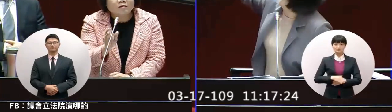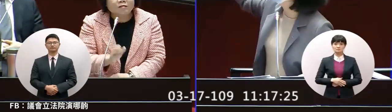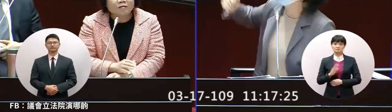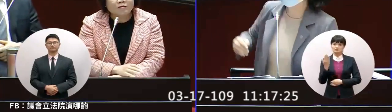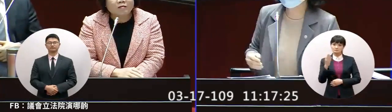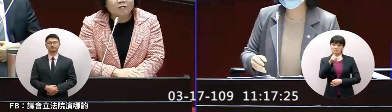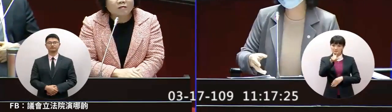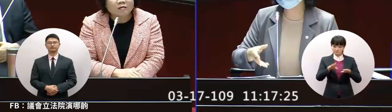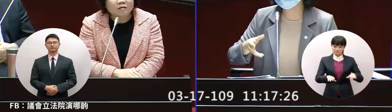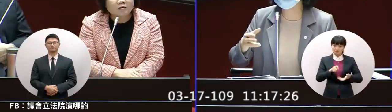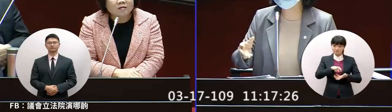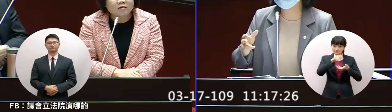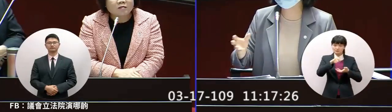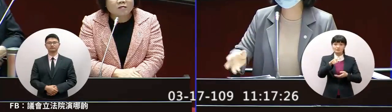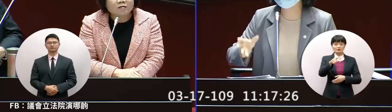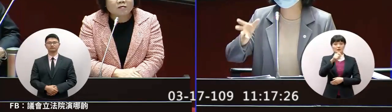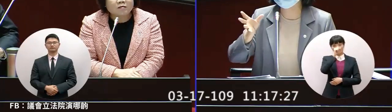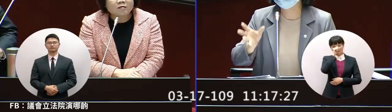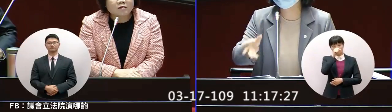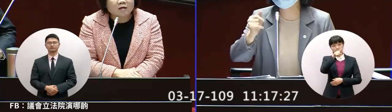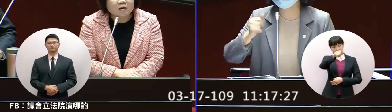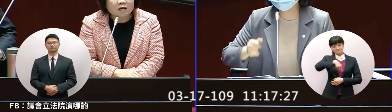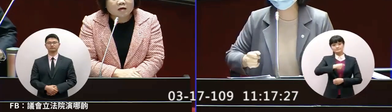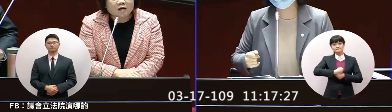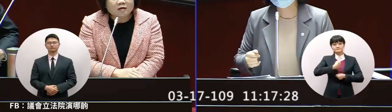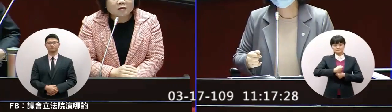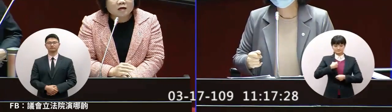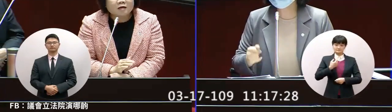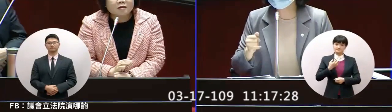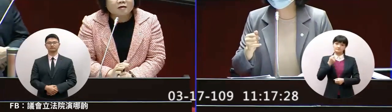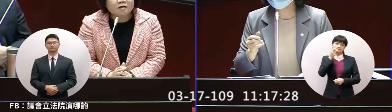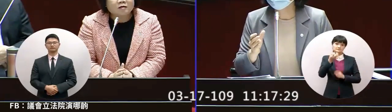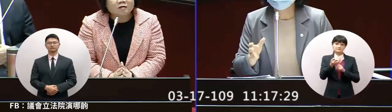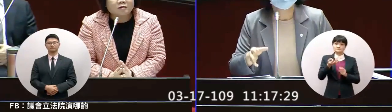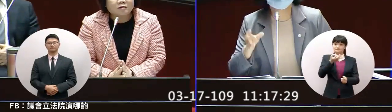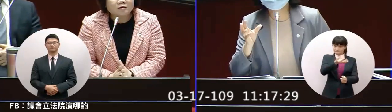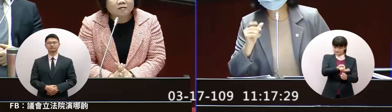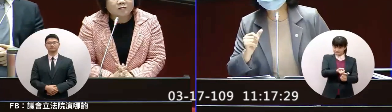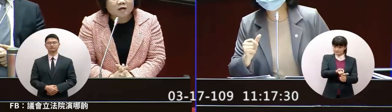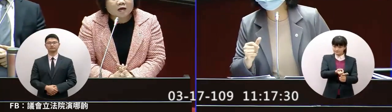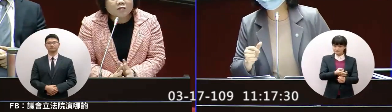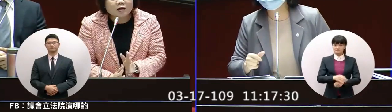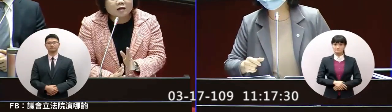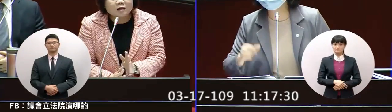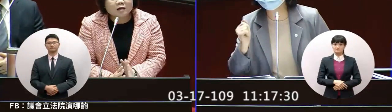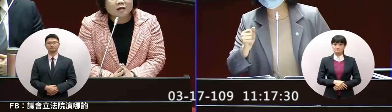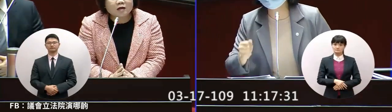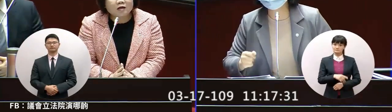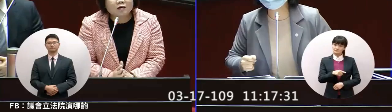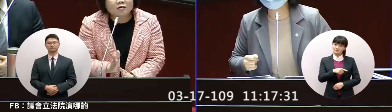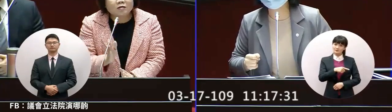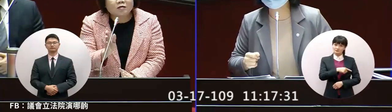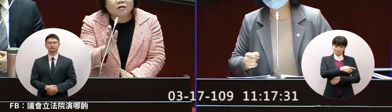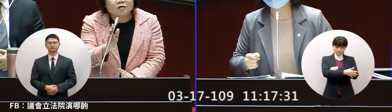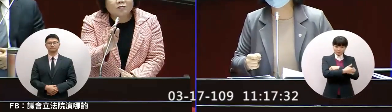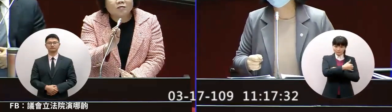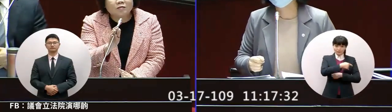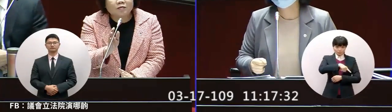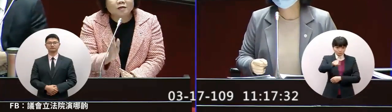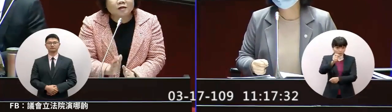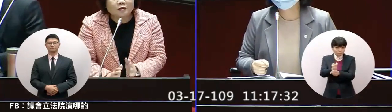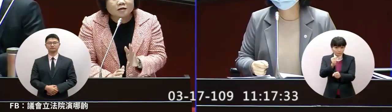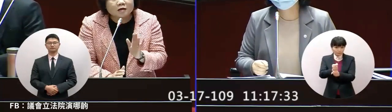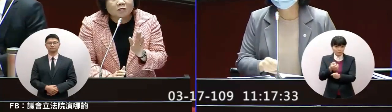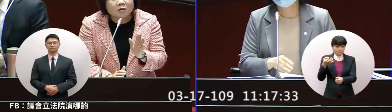案是说啊，你来我这里上班，我给你薪水，那个你叫弱势劳工还要去上班才能再得到薪